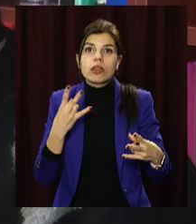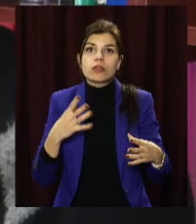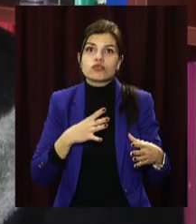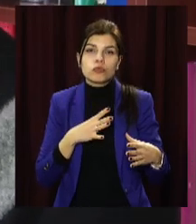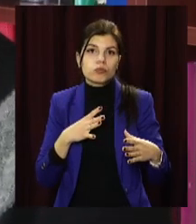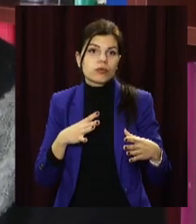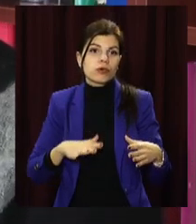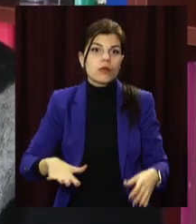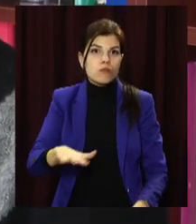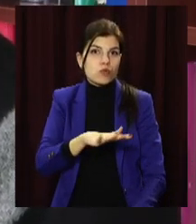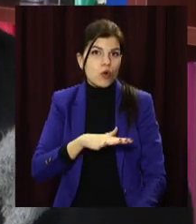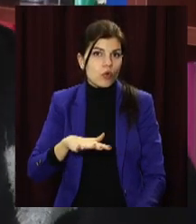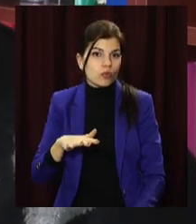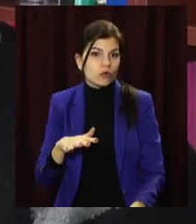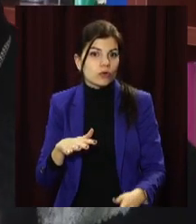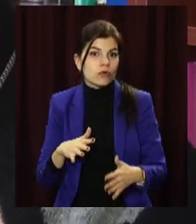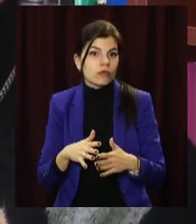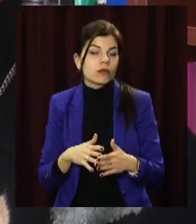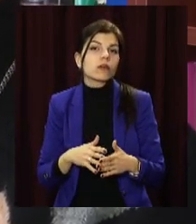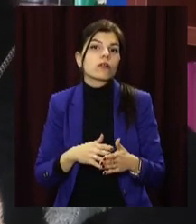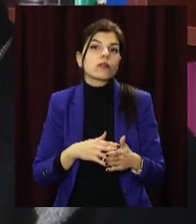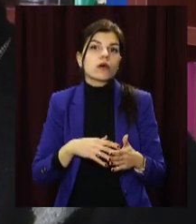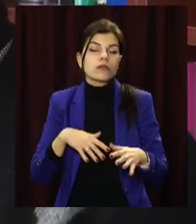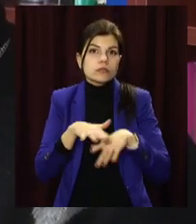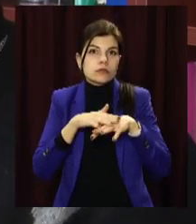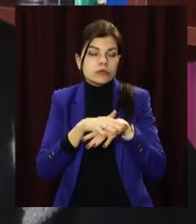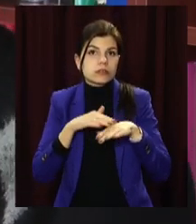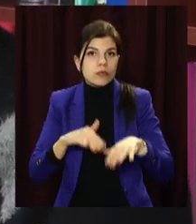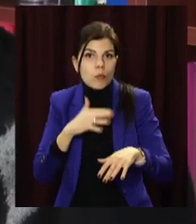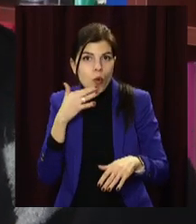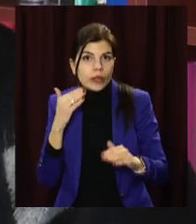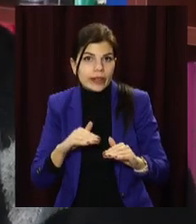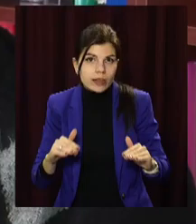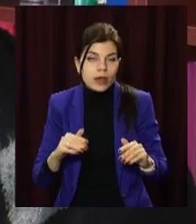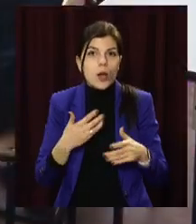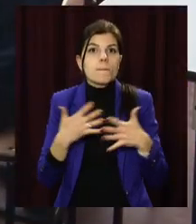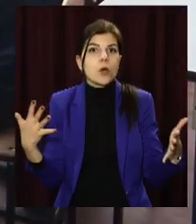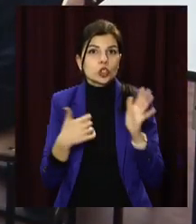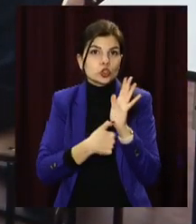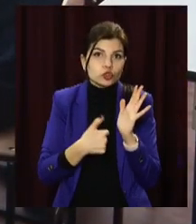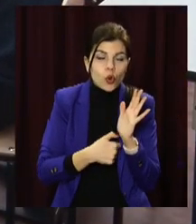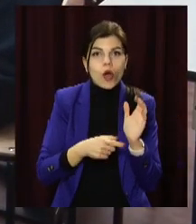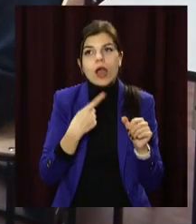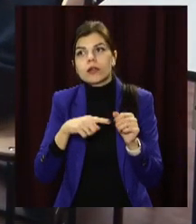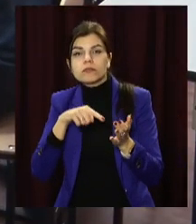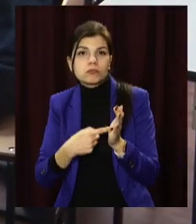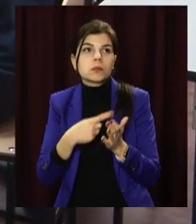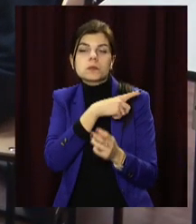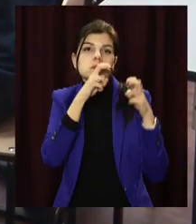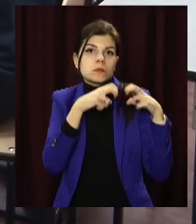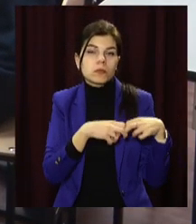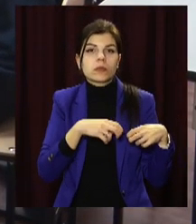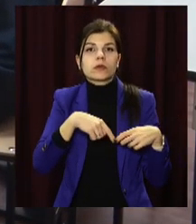не менше 4 10-11 класів, або ж кількість учнів більше 600. Загалом з державної скарбниці